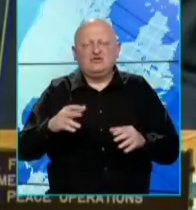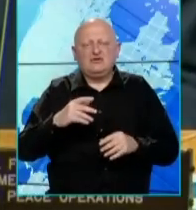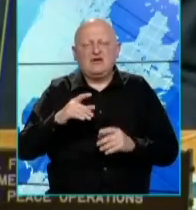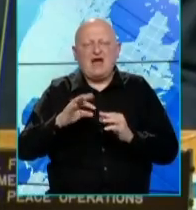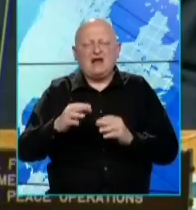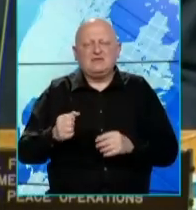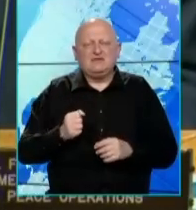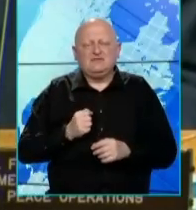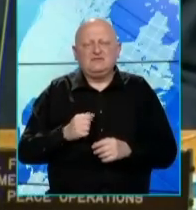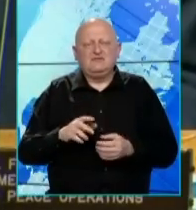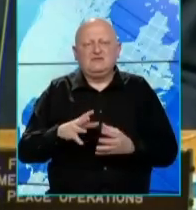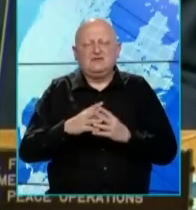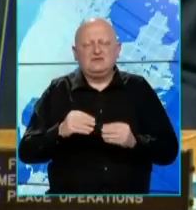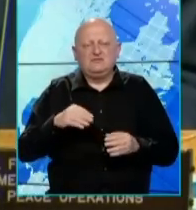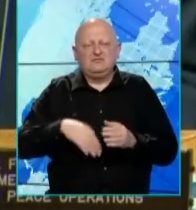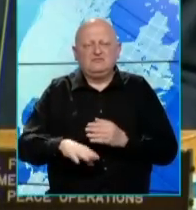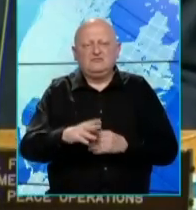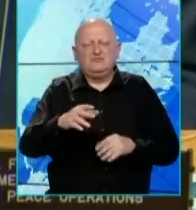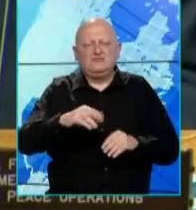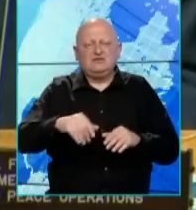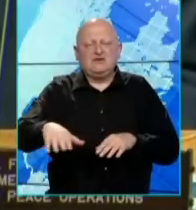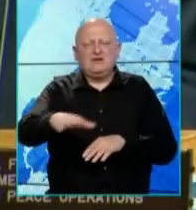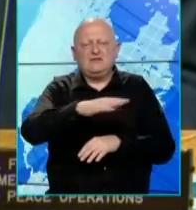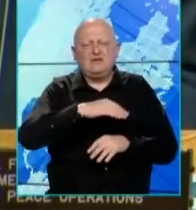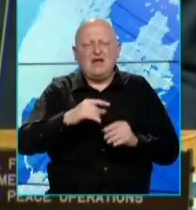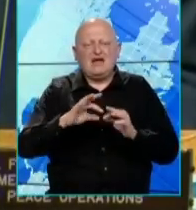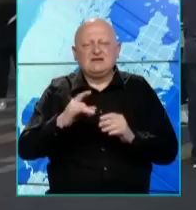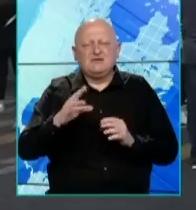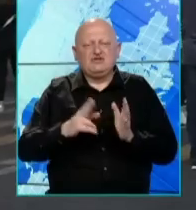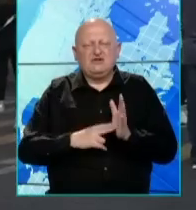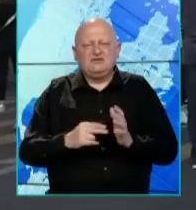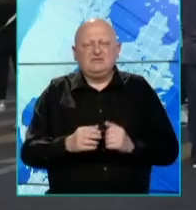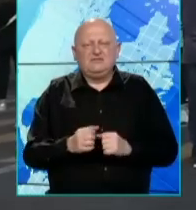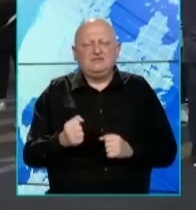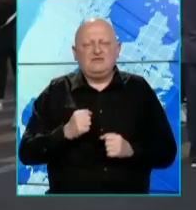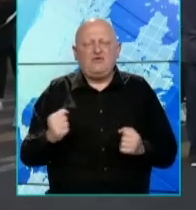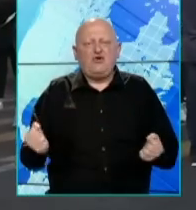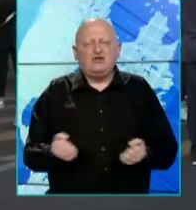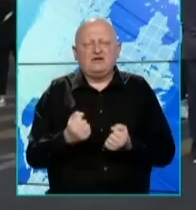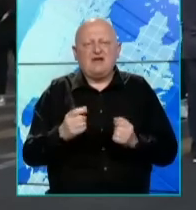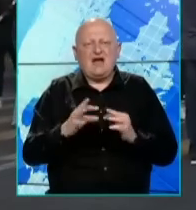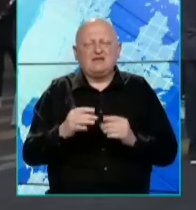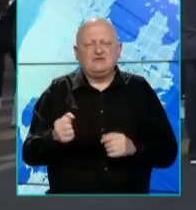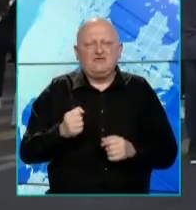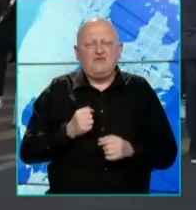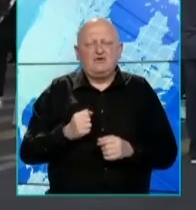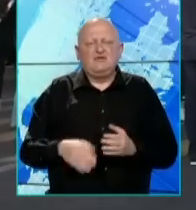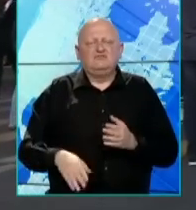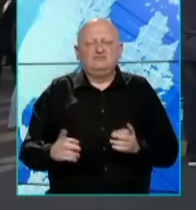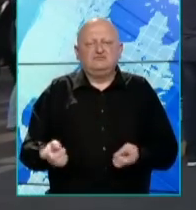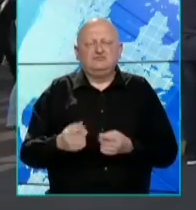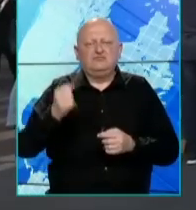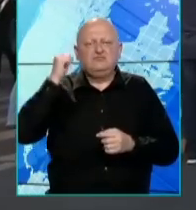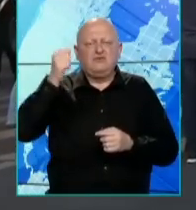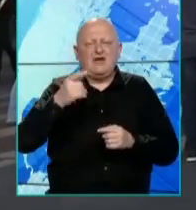armenskih formacija ilegalno stacioniranih na suverenoj teritoriji Azerbejdžana. Vojna akcija azerbejdžanske vojske podstakla je